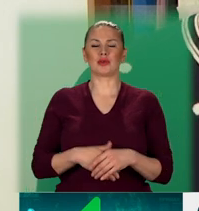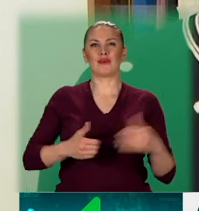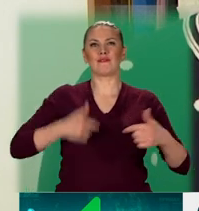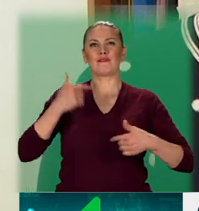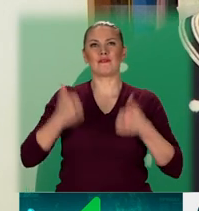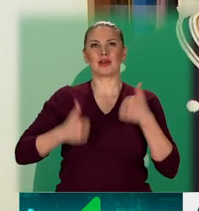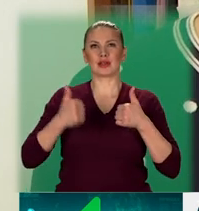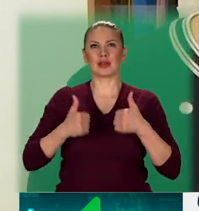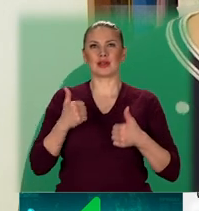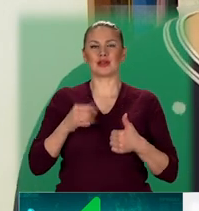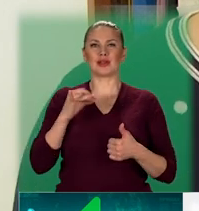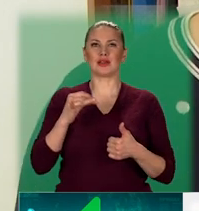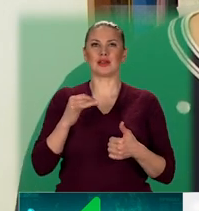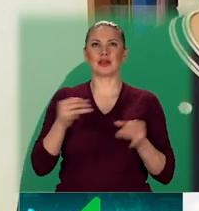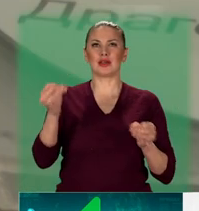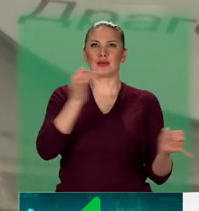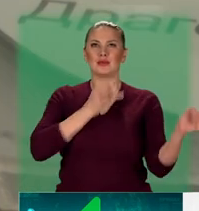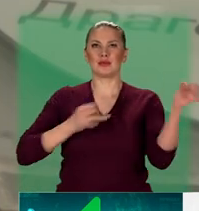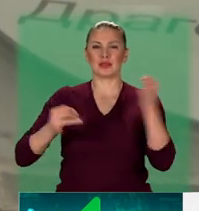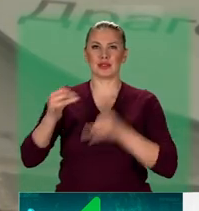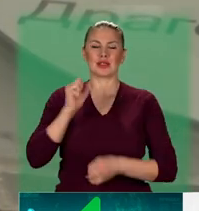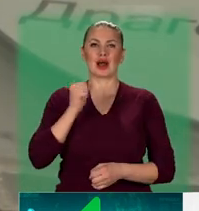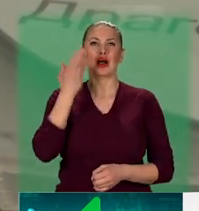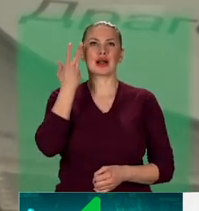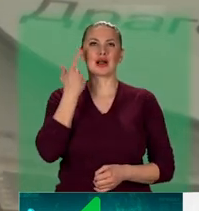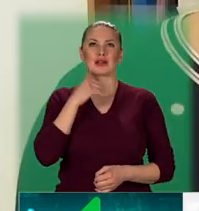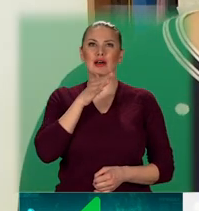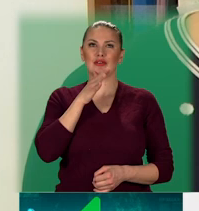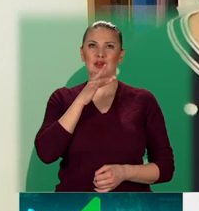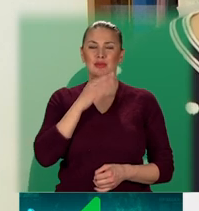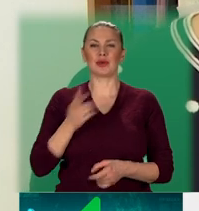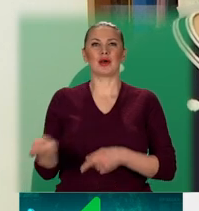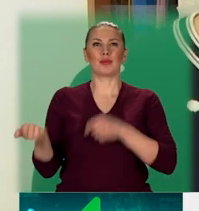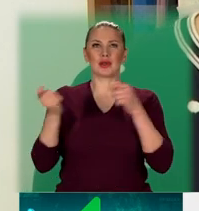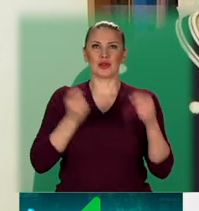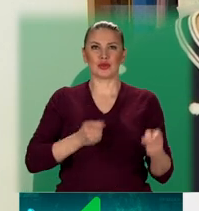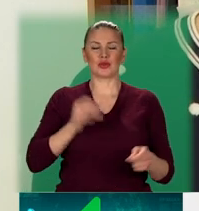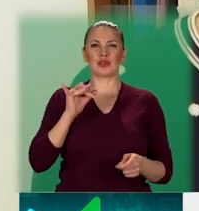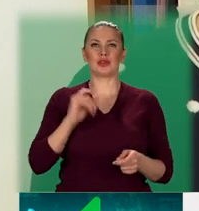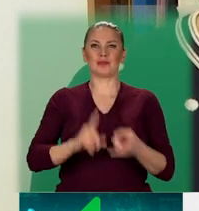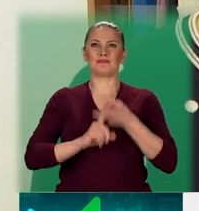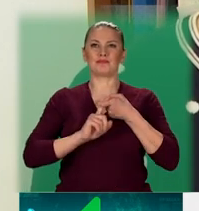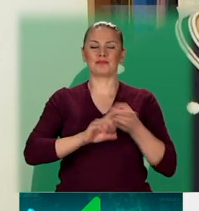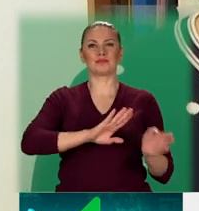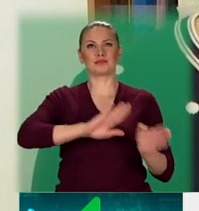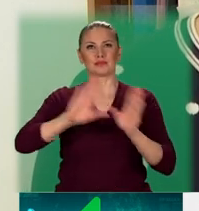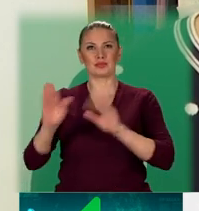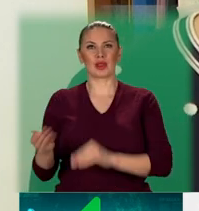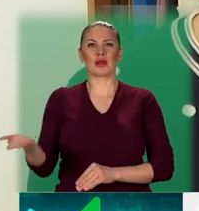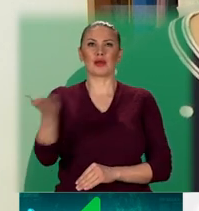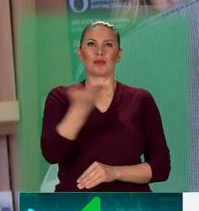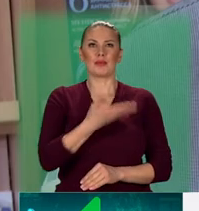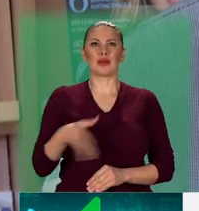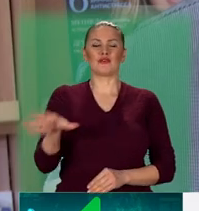викторины. А когда ситуация нормализуется, те мероприятия, которые были запланированы ранее, мы их обязательно